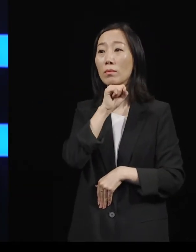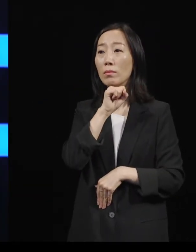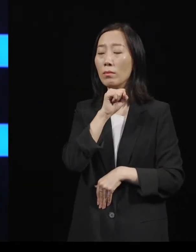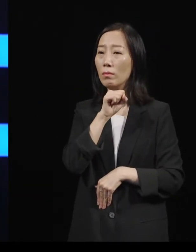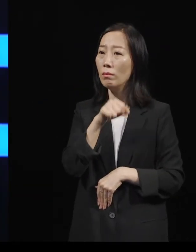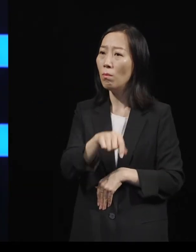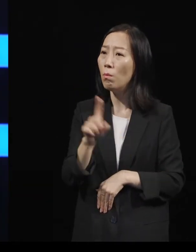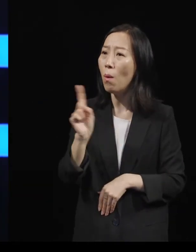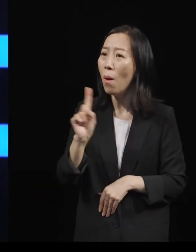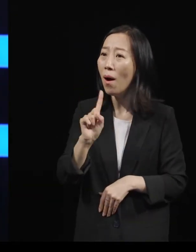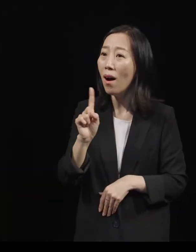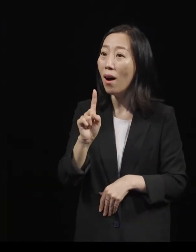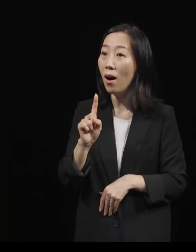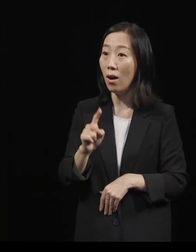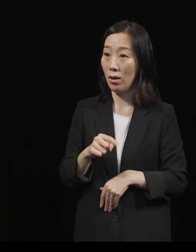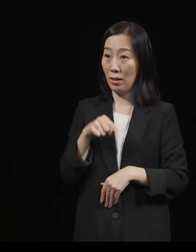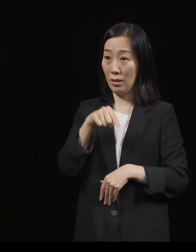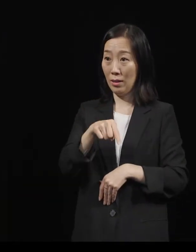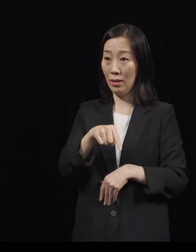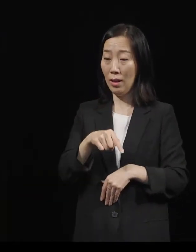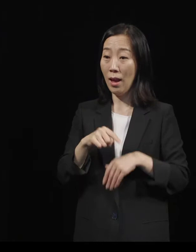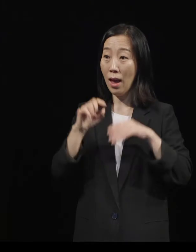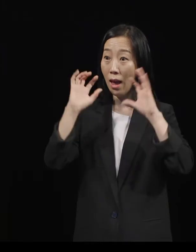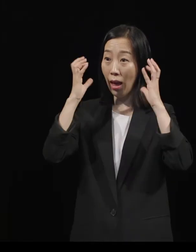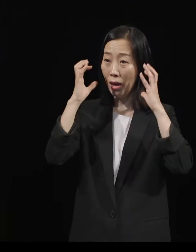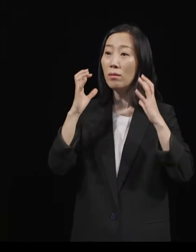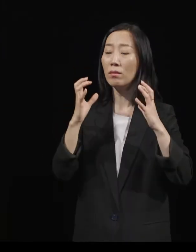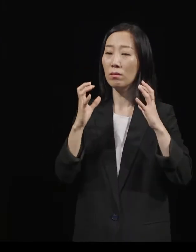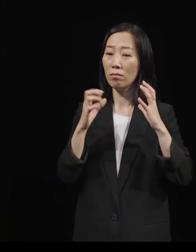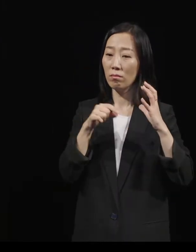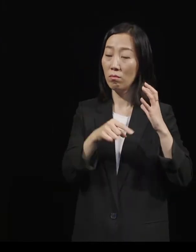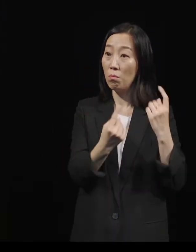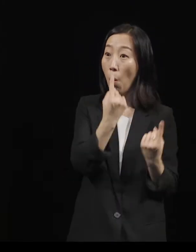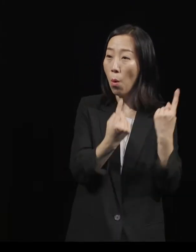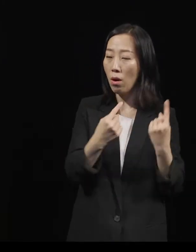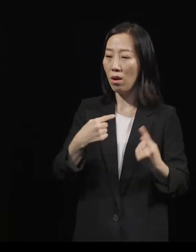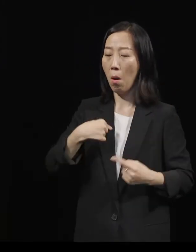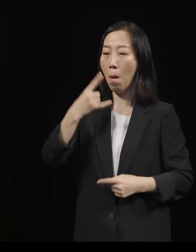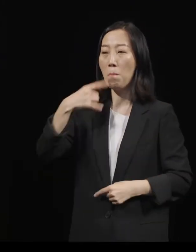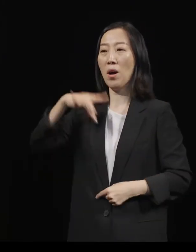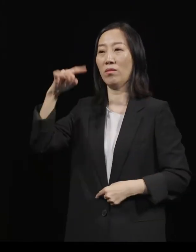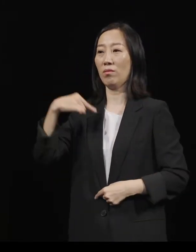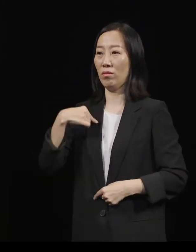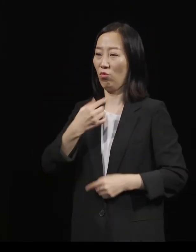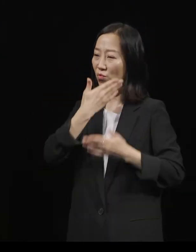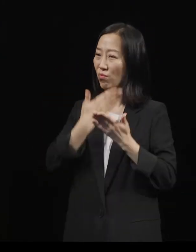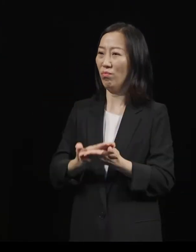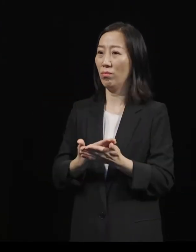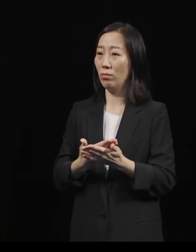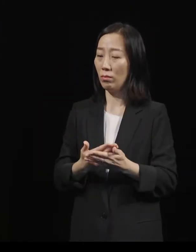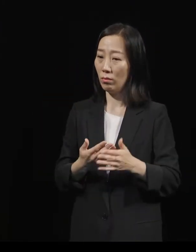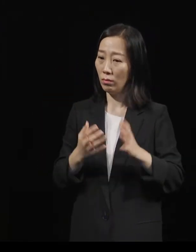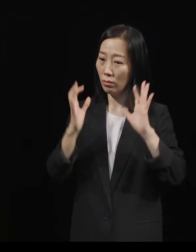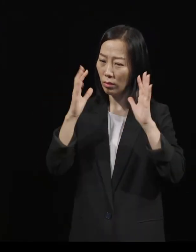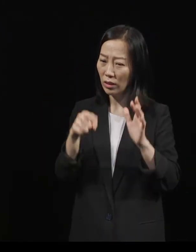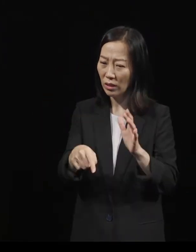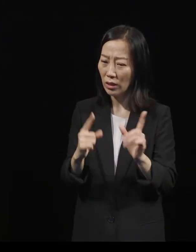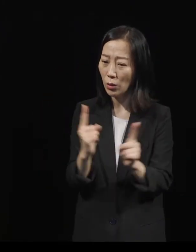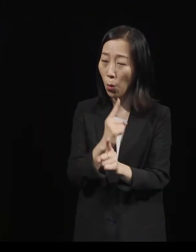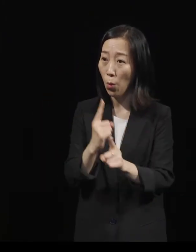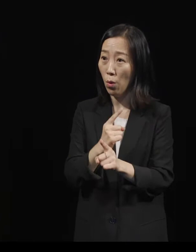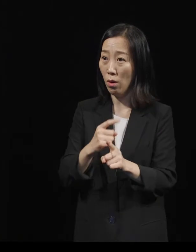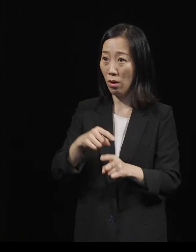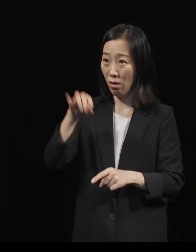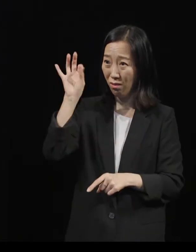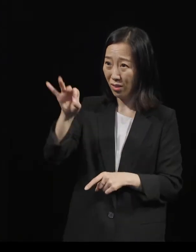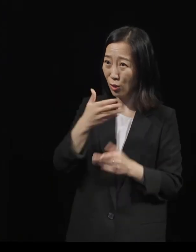말을 하냐면요. 저 집은 아이보다 엄마가 더 소중한가 봐. 아이 재활 치료를 저렇게 소홀히 하니까 아이